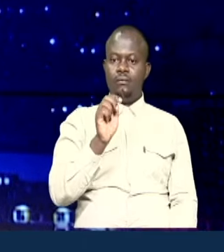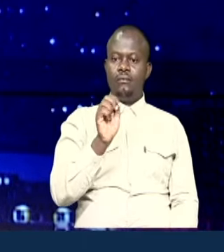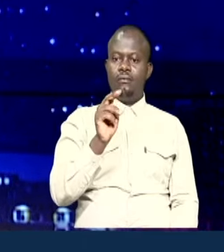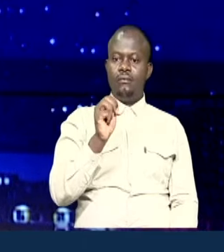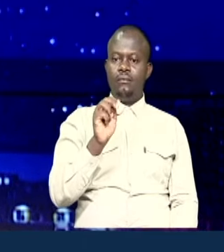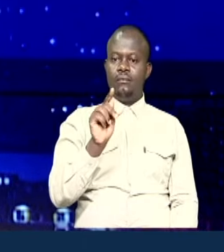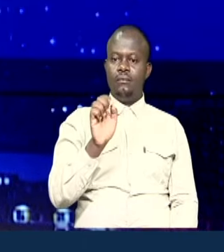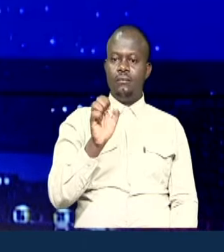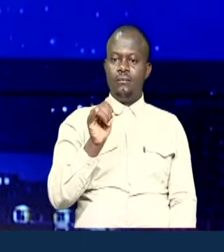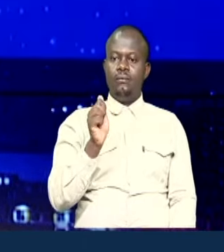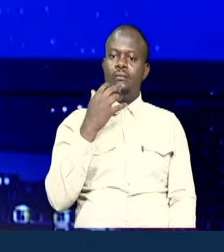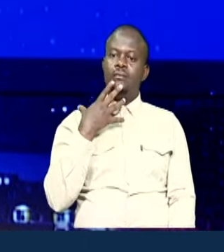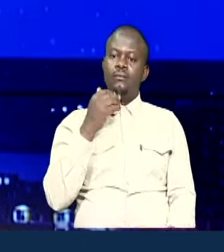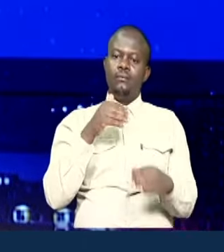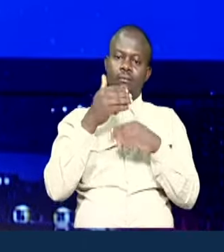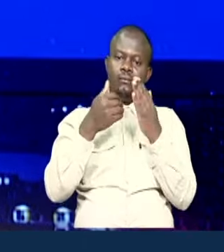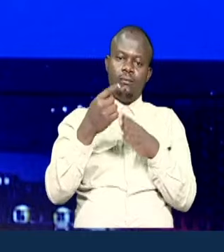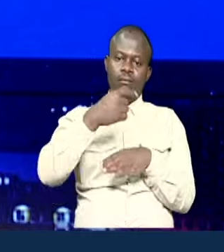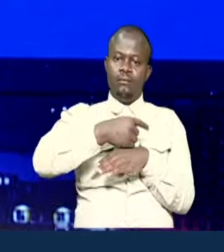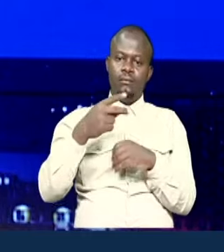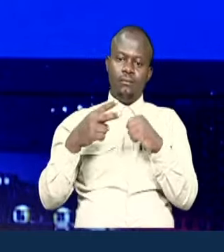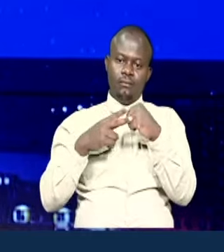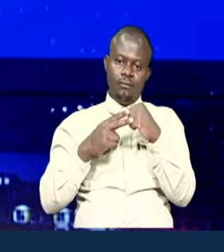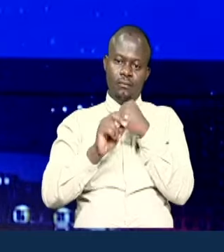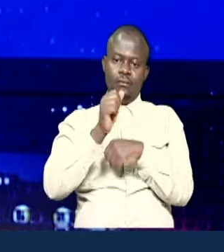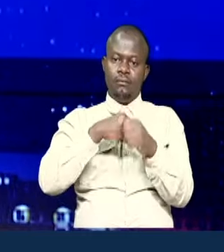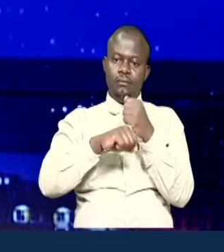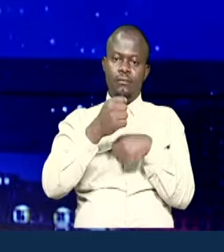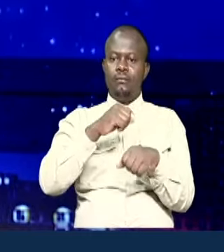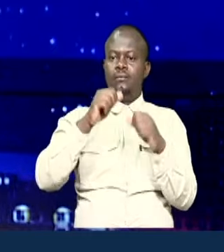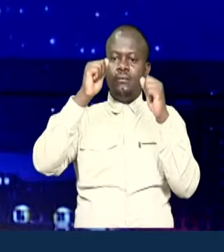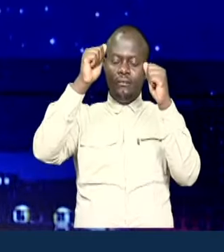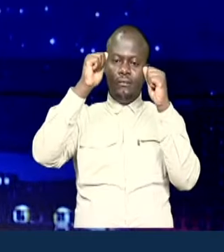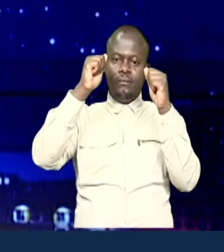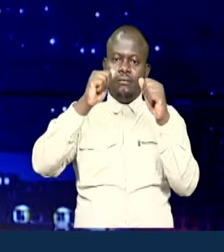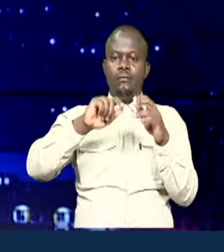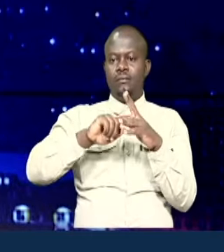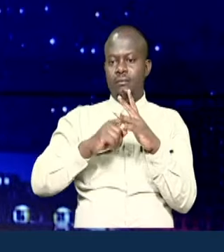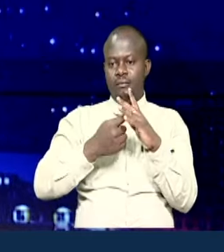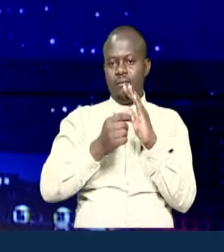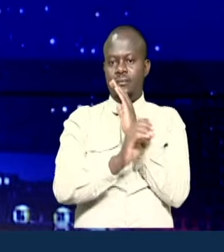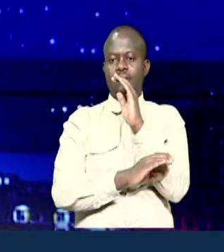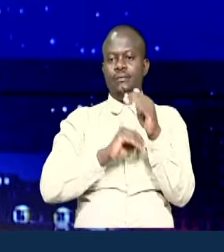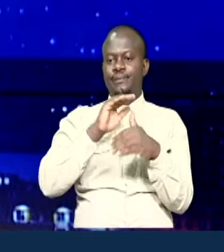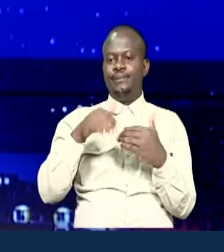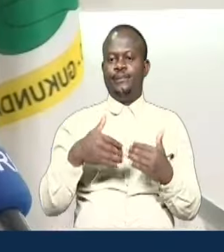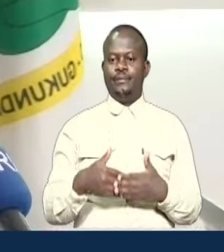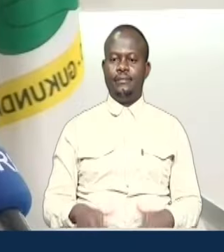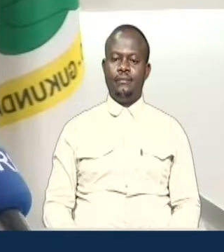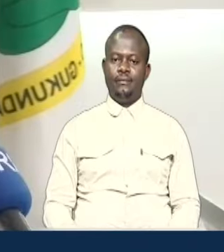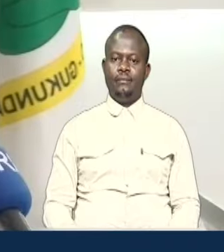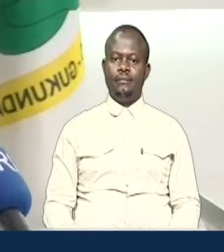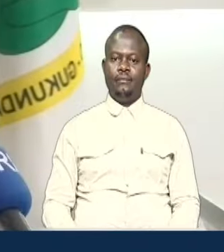Nicole kuri uyu wa gatanu, nyuma y'iminsi 7 ibikorwa byo kwiyamamaza bitangijwe mu gihugu hose. Komisiyo